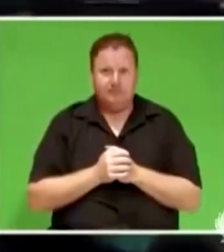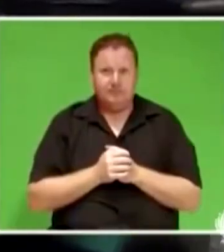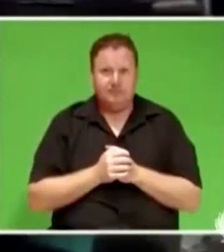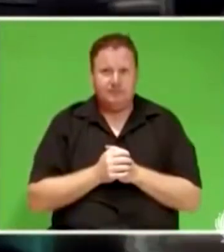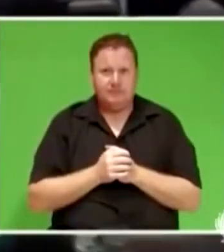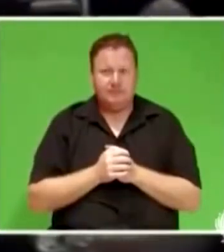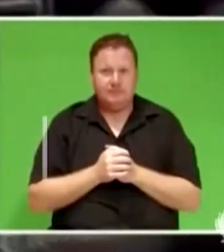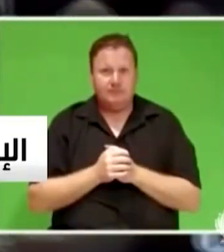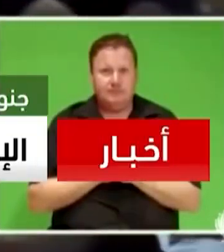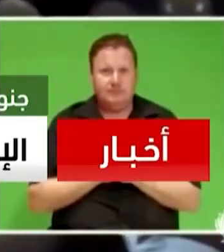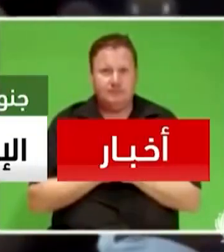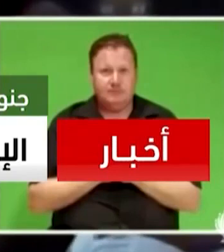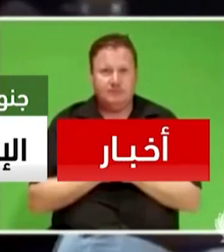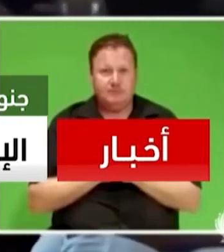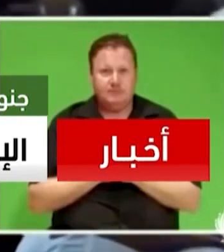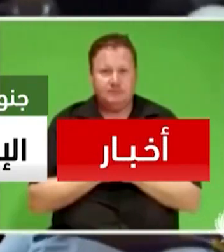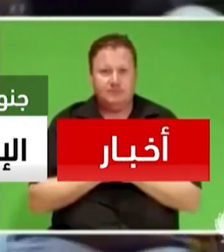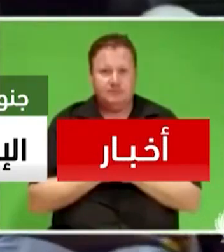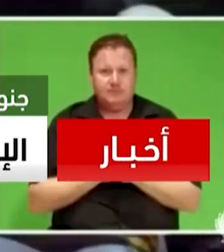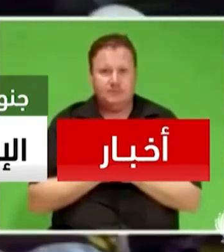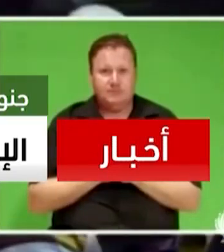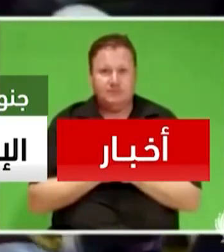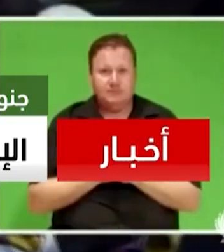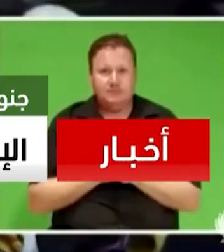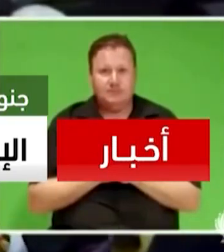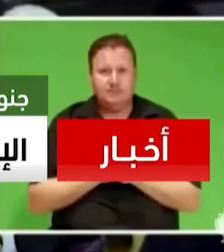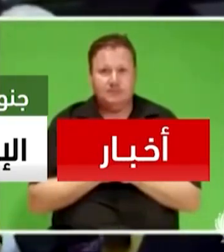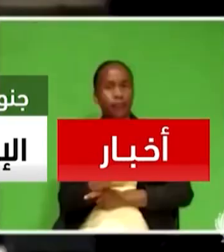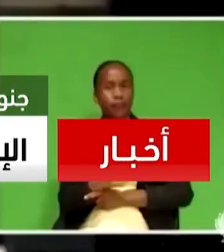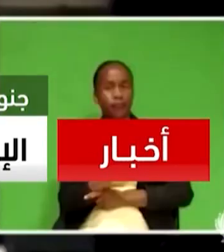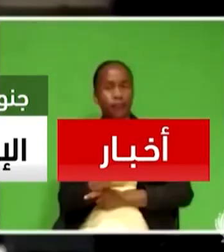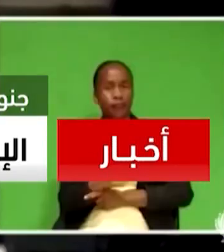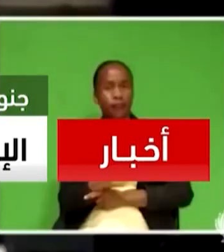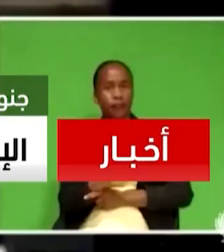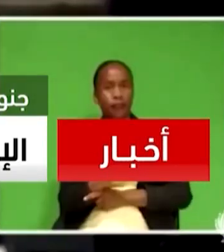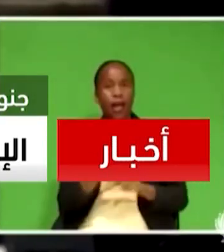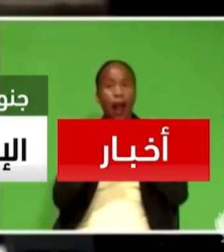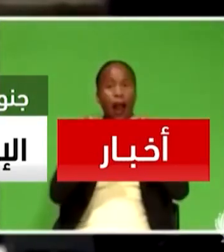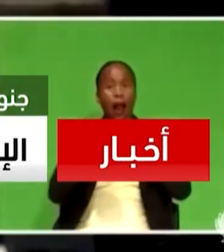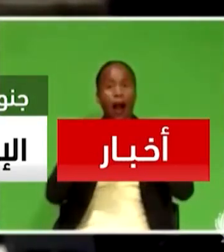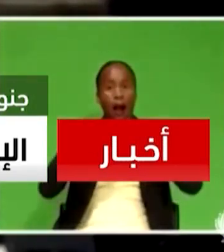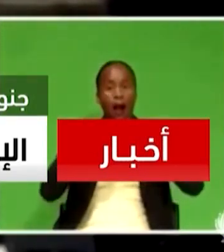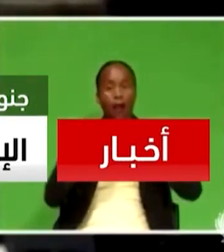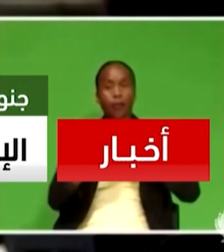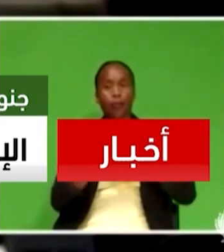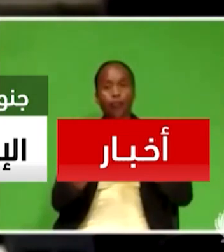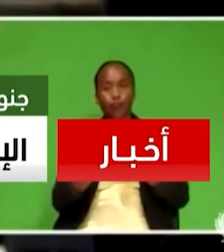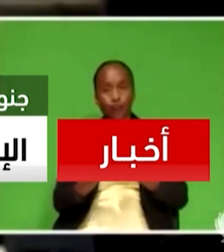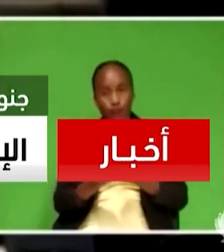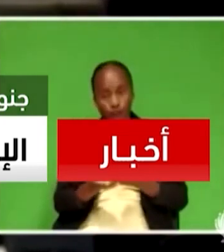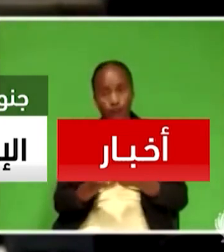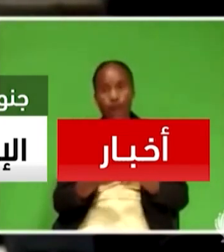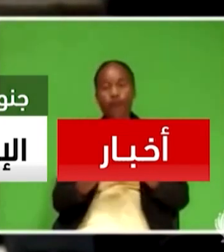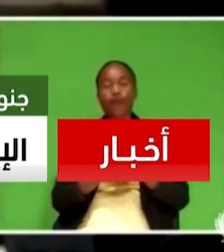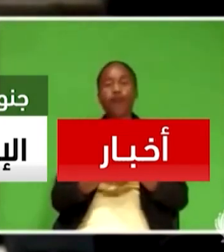تواجهها البلاد منذ اشهر واشار رامافوزا في خطاب له الى ان بلاده تعاني منذ اشهر من نقص في الكهرباء